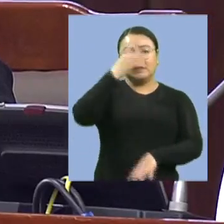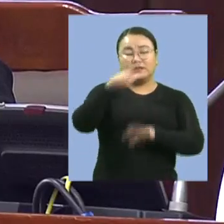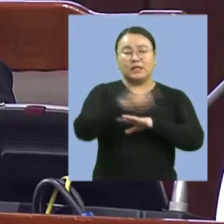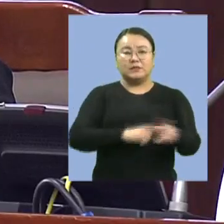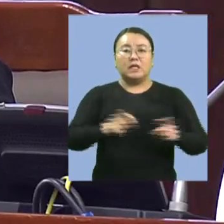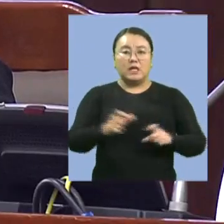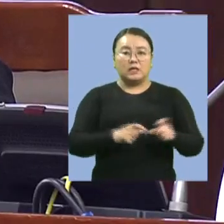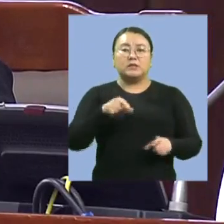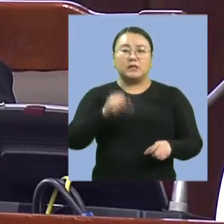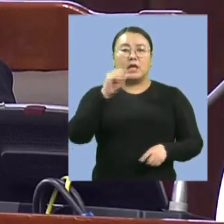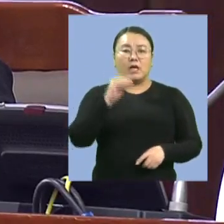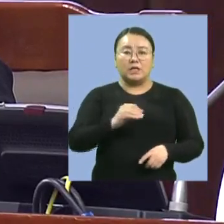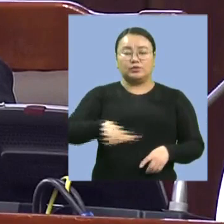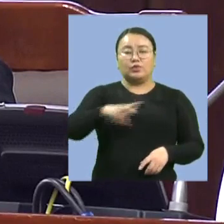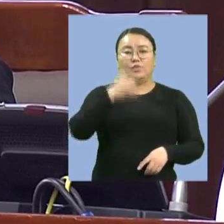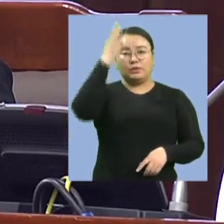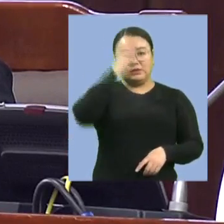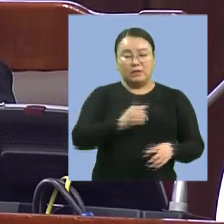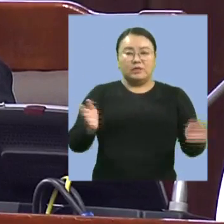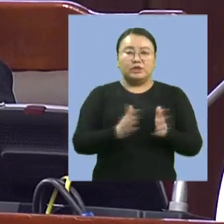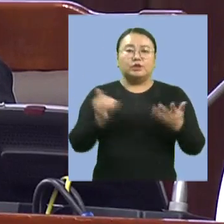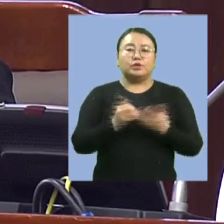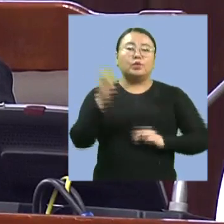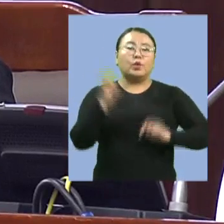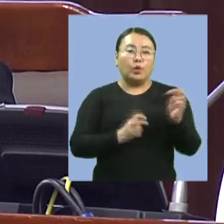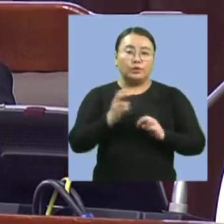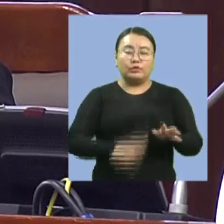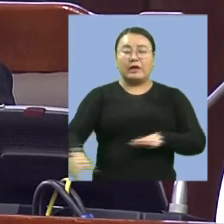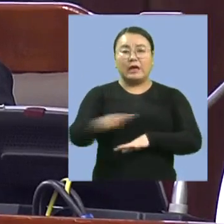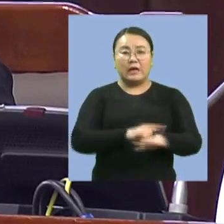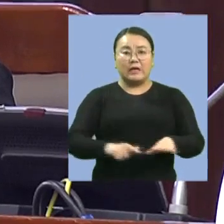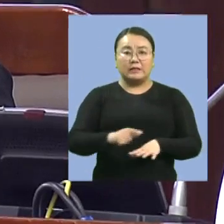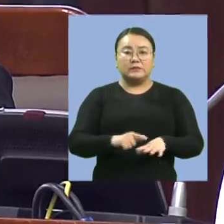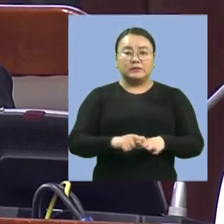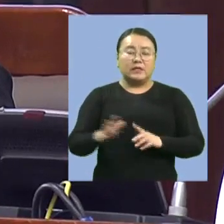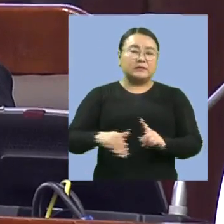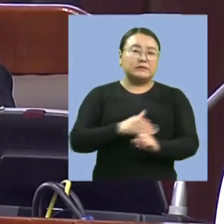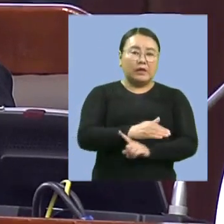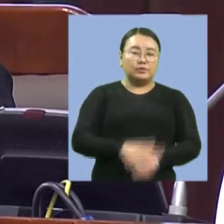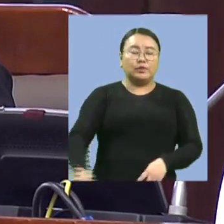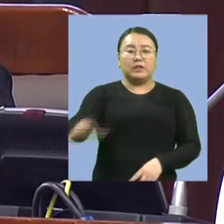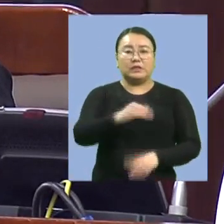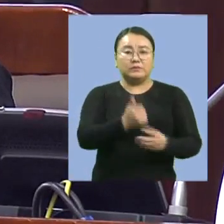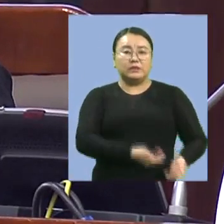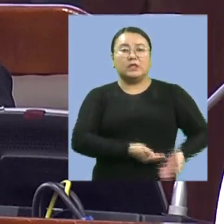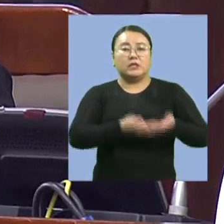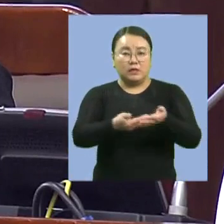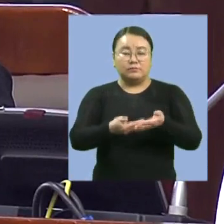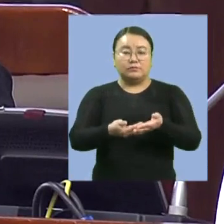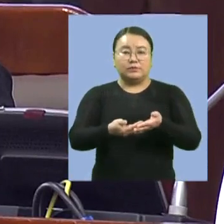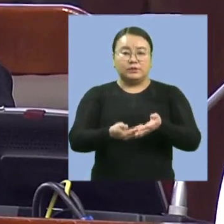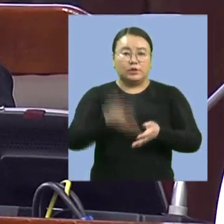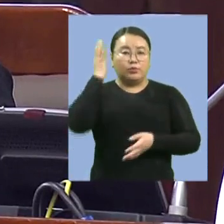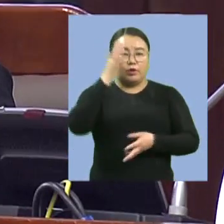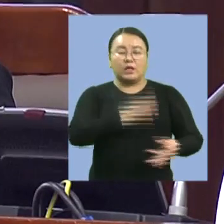газар эдийн засаг Ази үйлдвэрийн яам болон жижиг дунд үйлдвэрийн газараар дамжуулан тэднийг